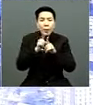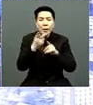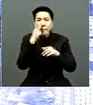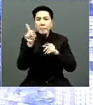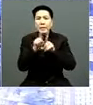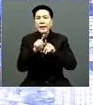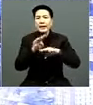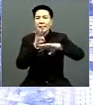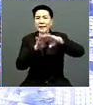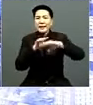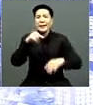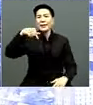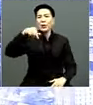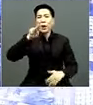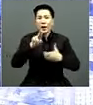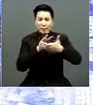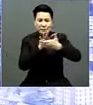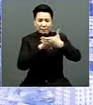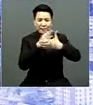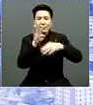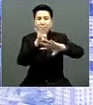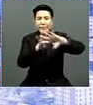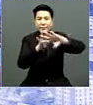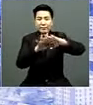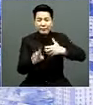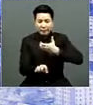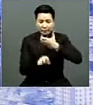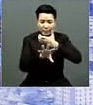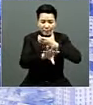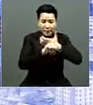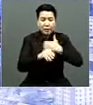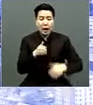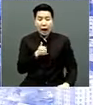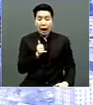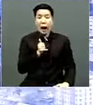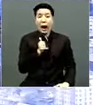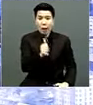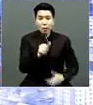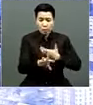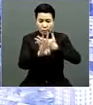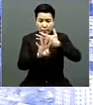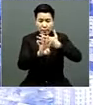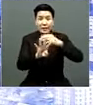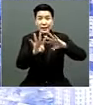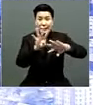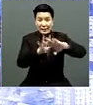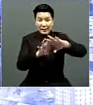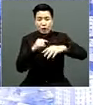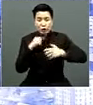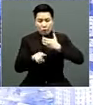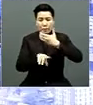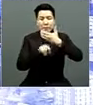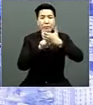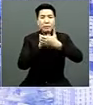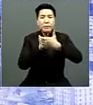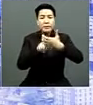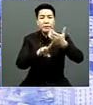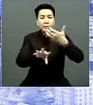กน QR code หรือ health code นี้ทุกครั้งที่เข้าออกสถานที่ต่างๆแต่ว่ายังไงก็ตามแต่ก็ต้องให้ความมั่น